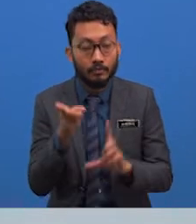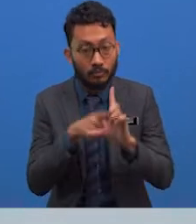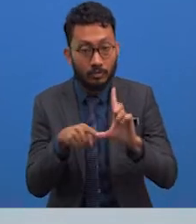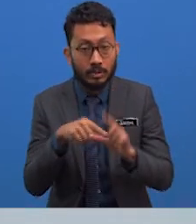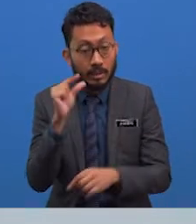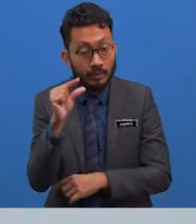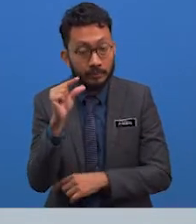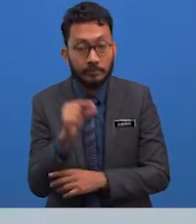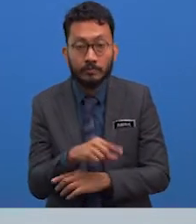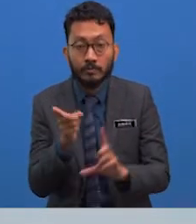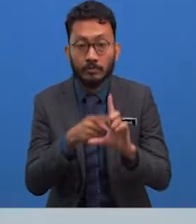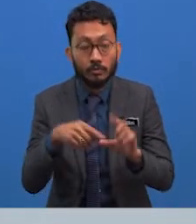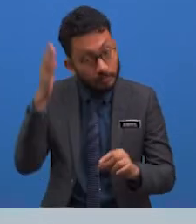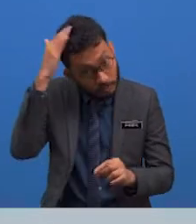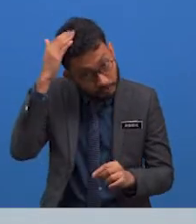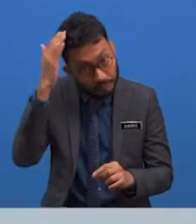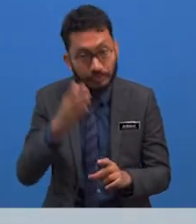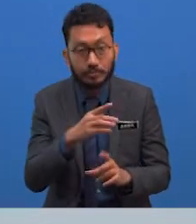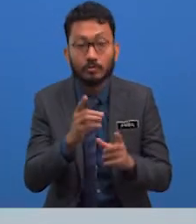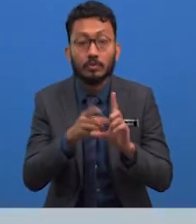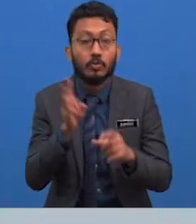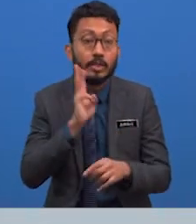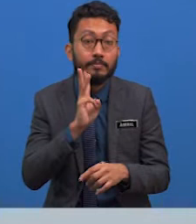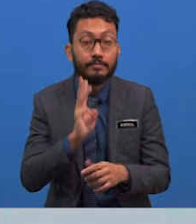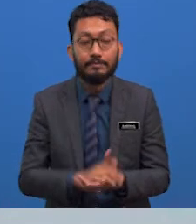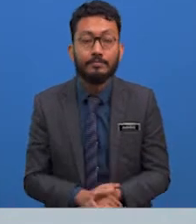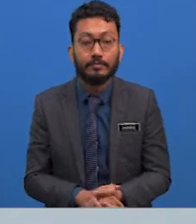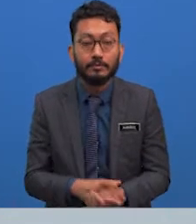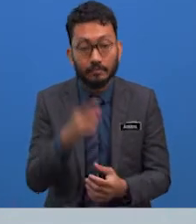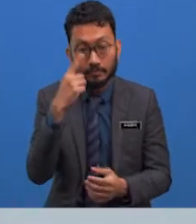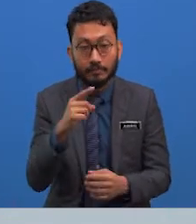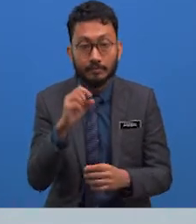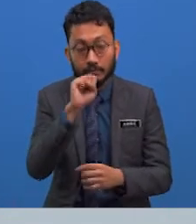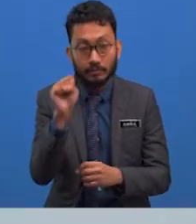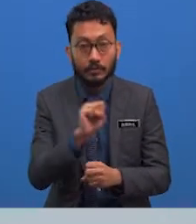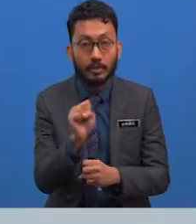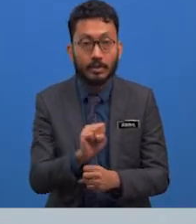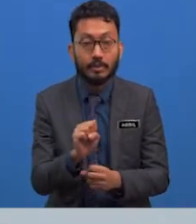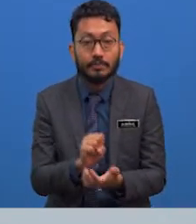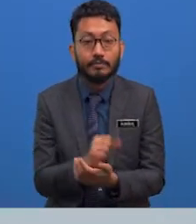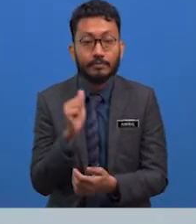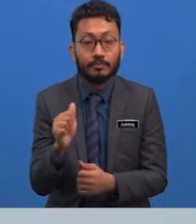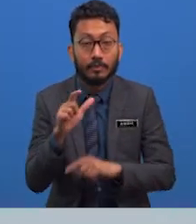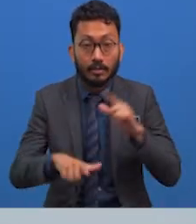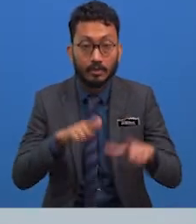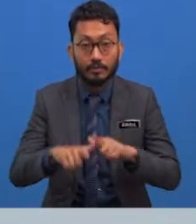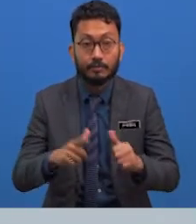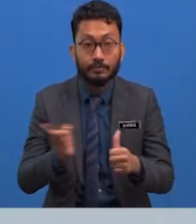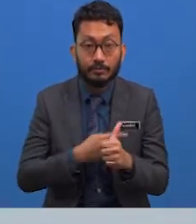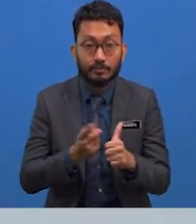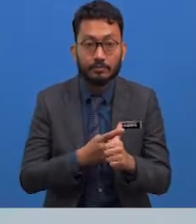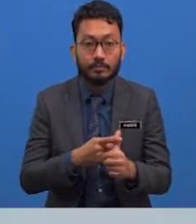dongak Wani dari Shu, dan sudut J yang mewakili sudut tunduk Shu dari